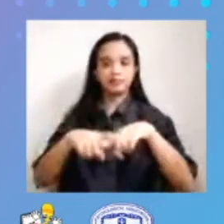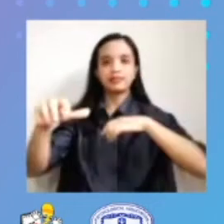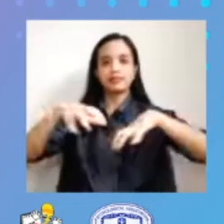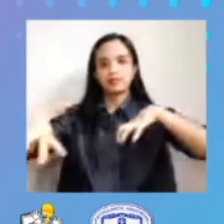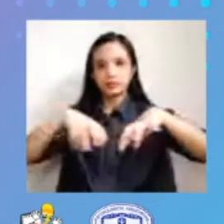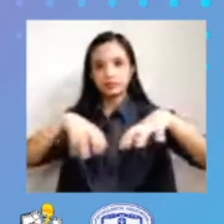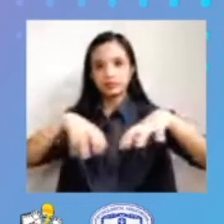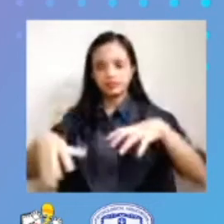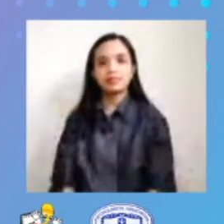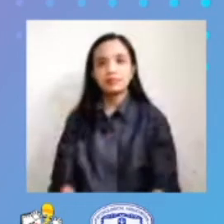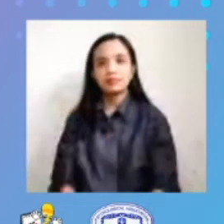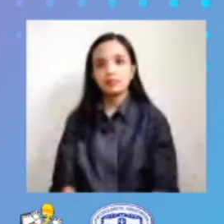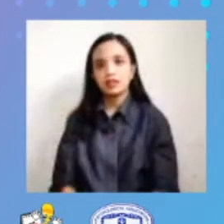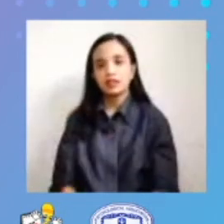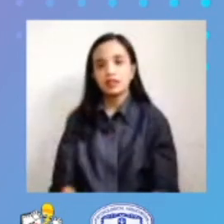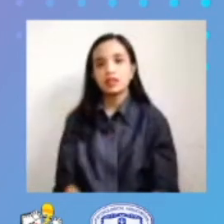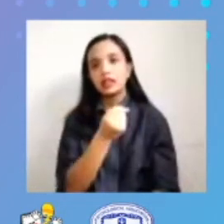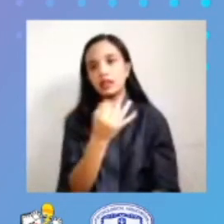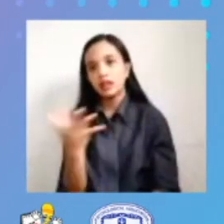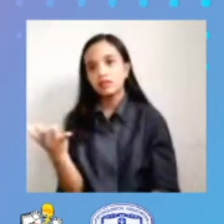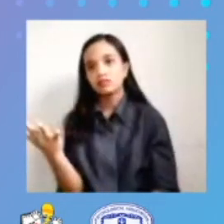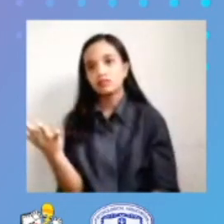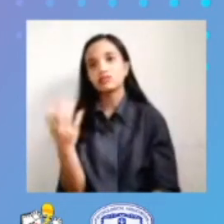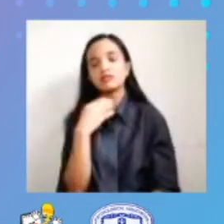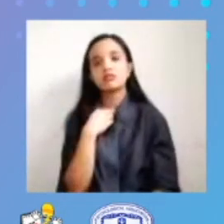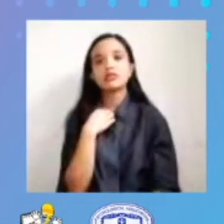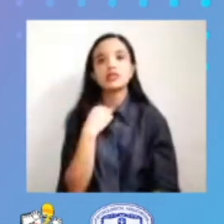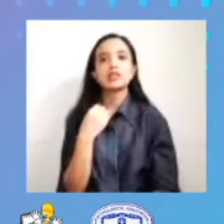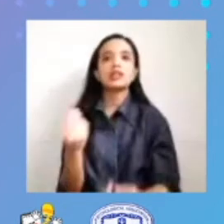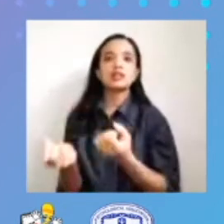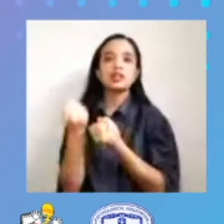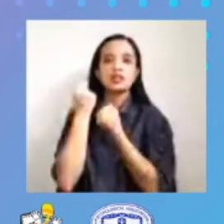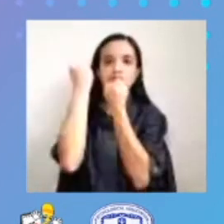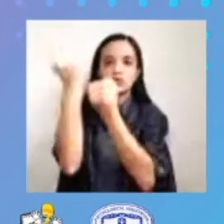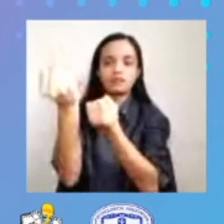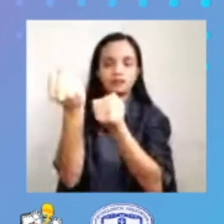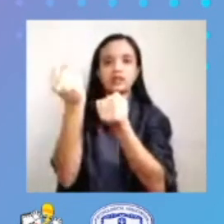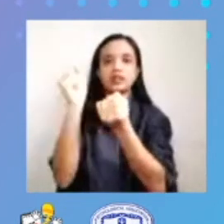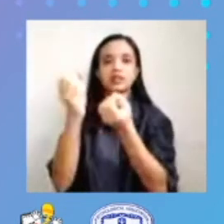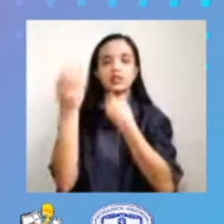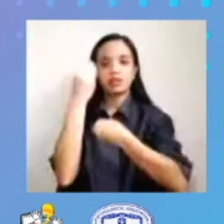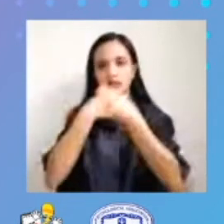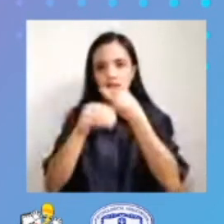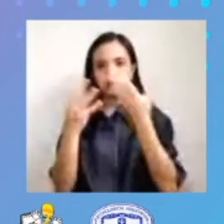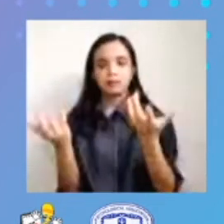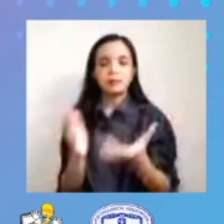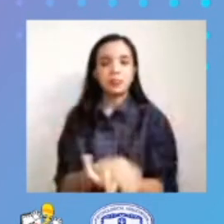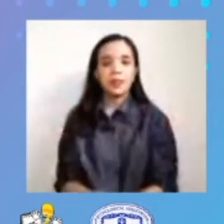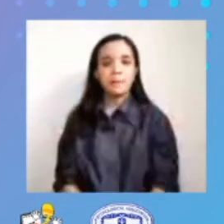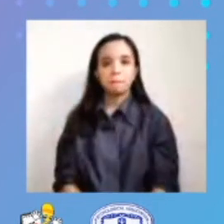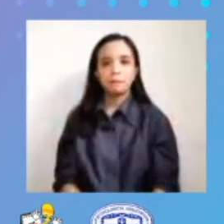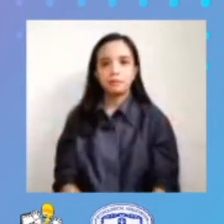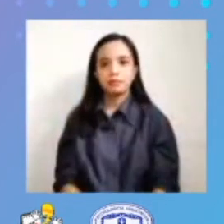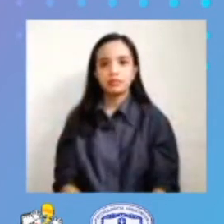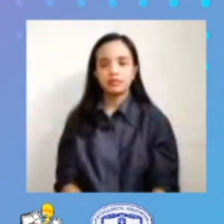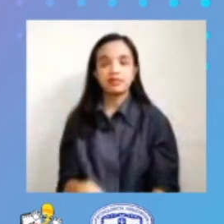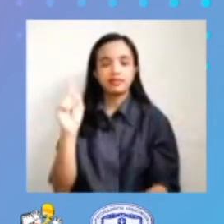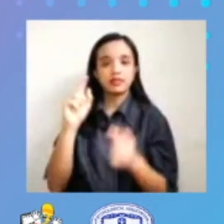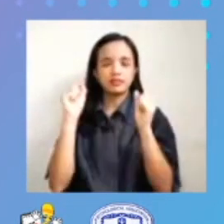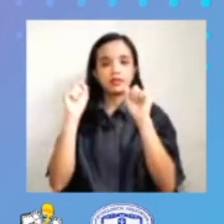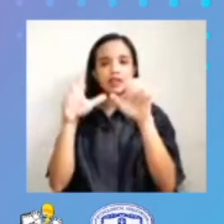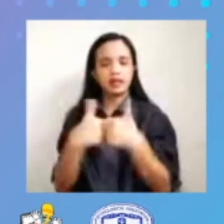surplus, that's basically derived from your maintenance. your maintenance. So there are